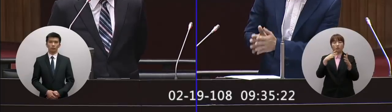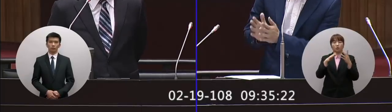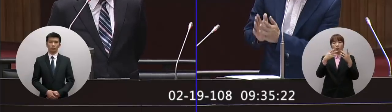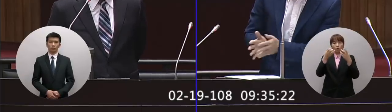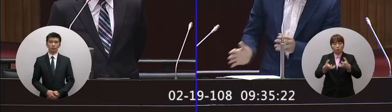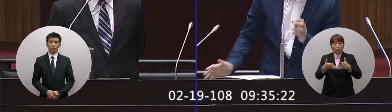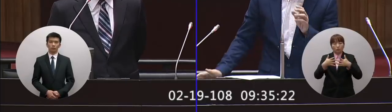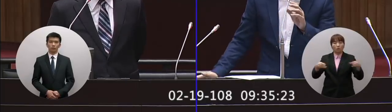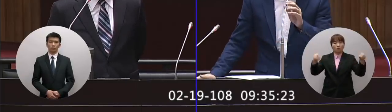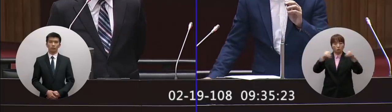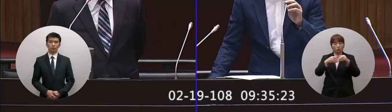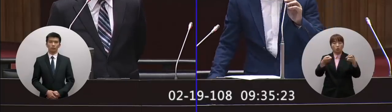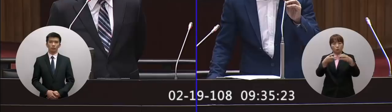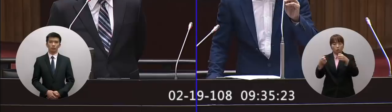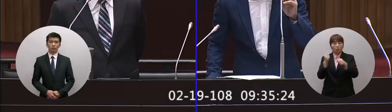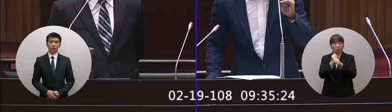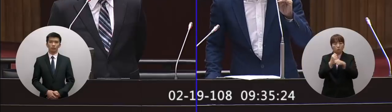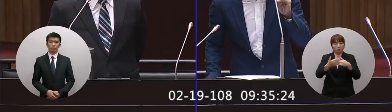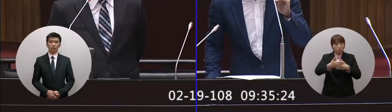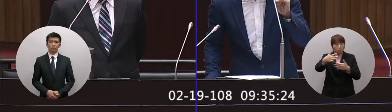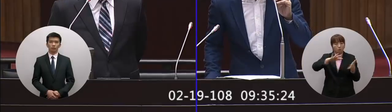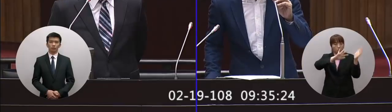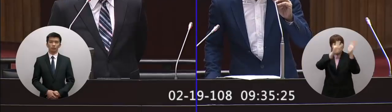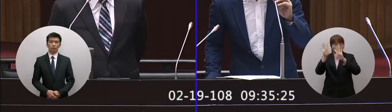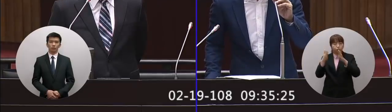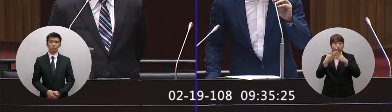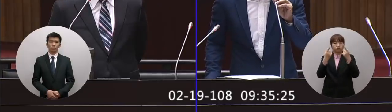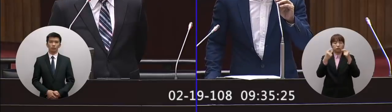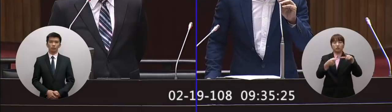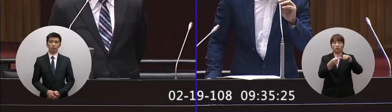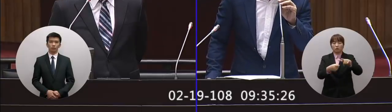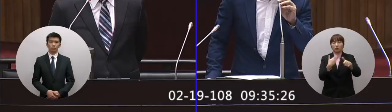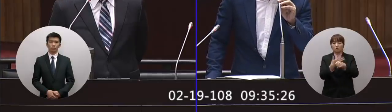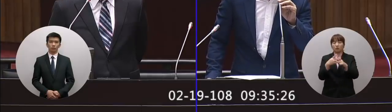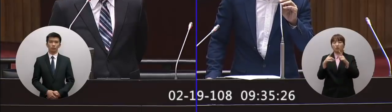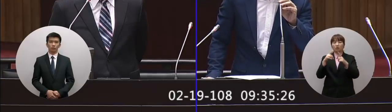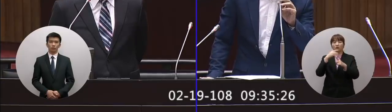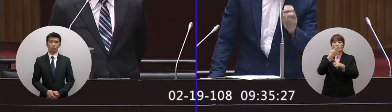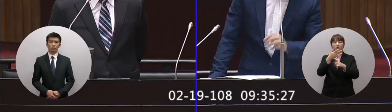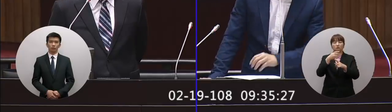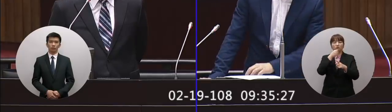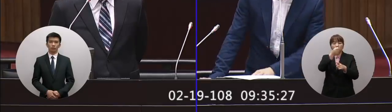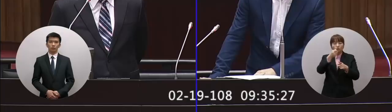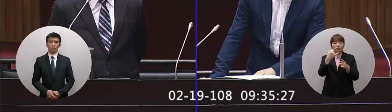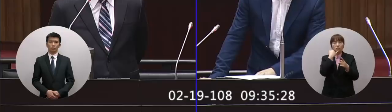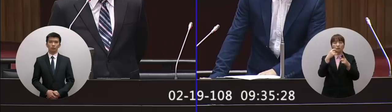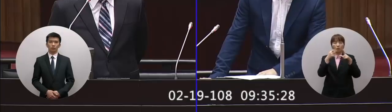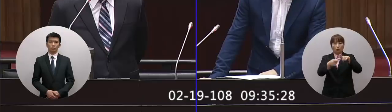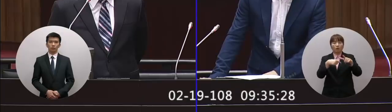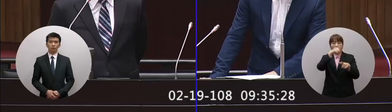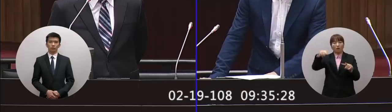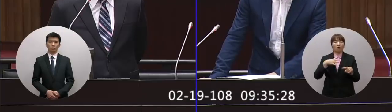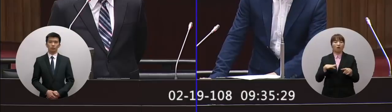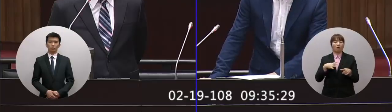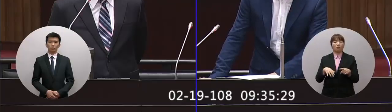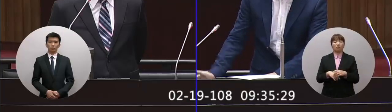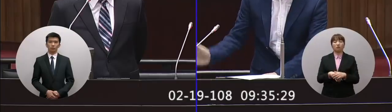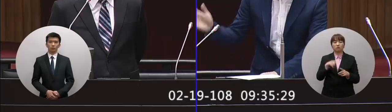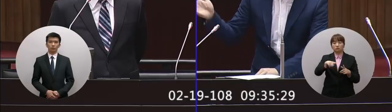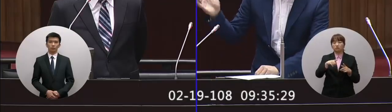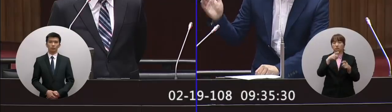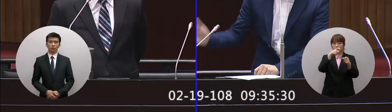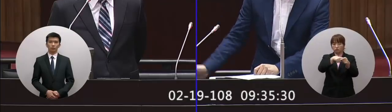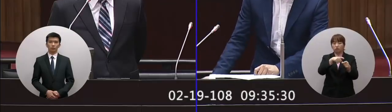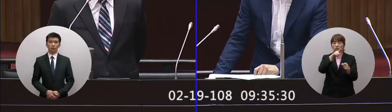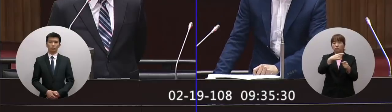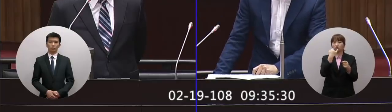要协商政策形成的过程是不是也可以开放让媒体、让民众知道？我想这个方